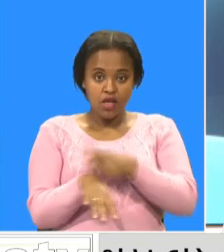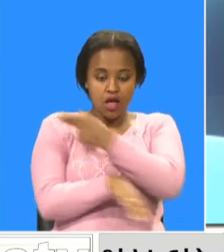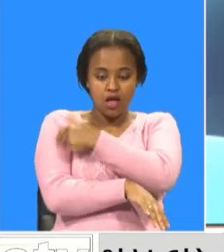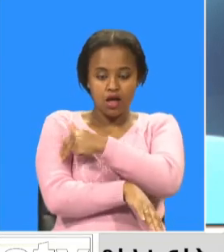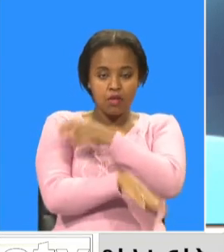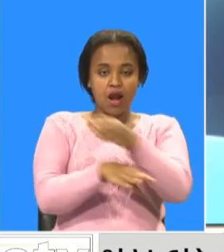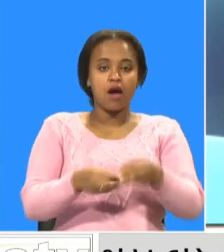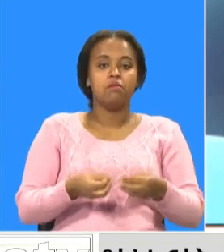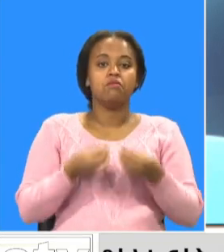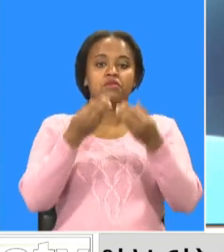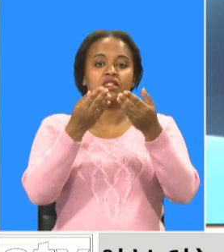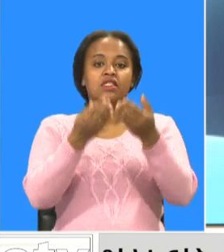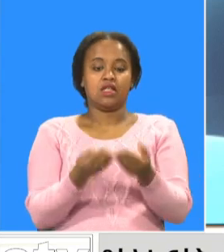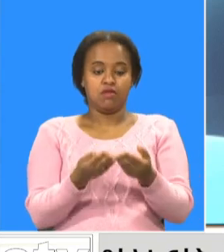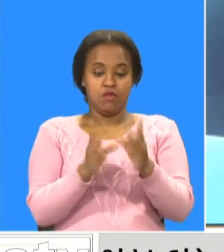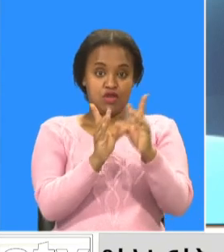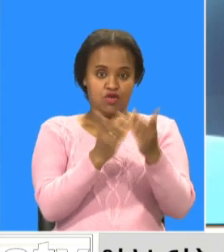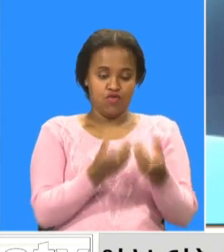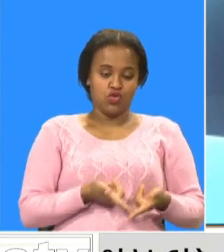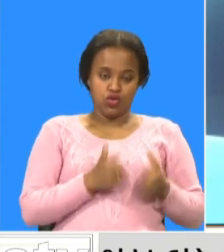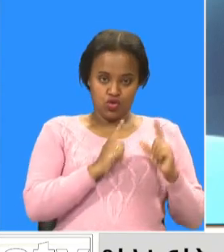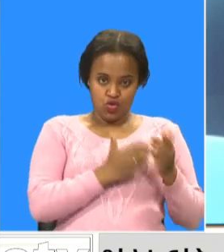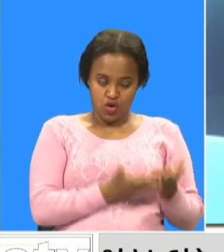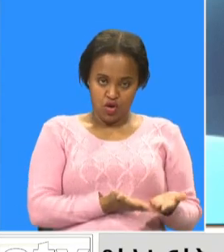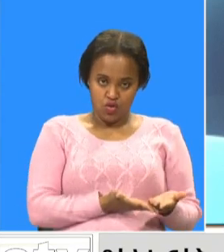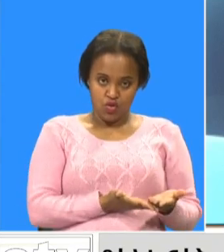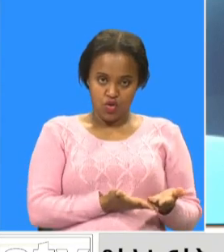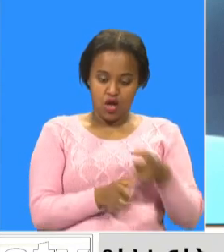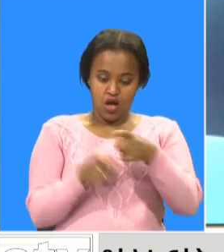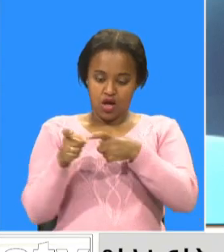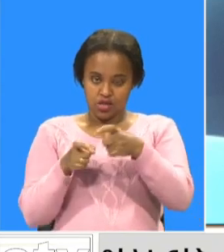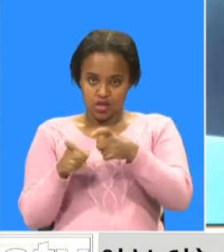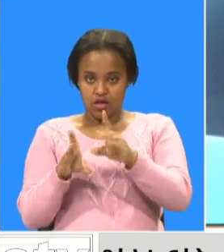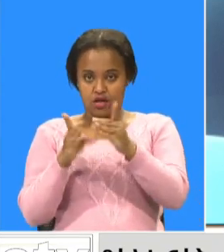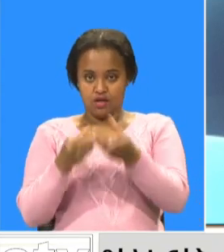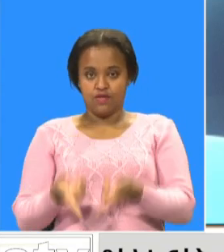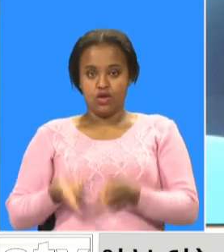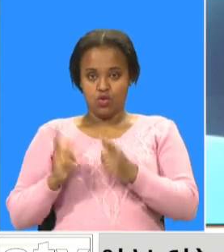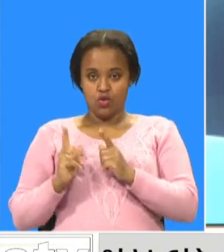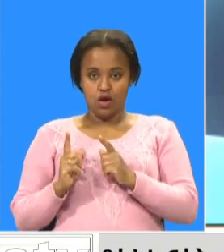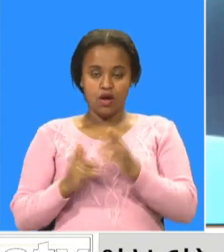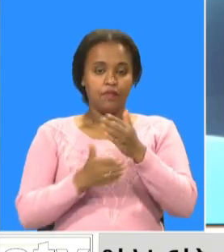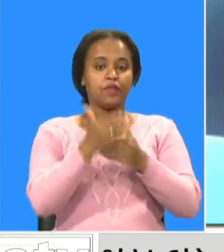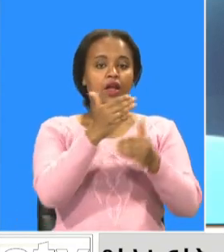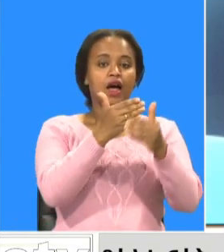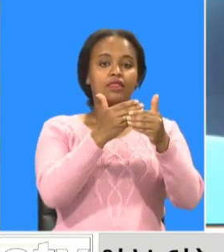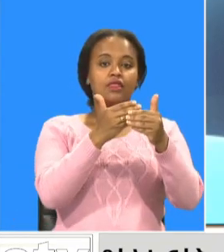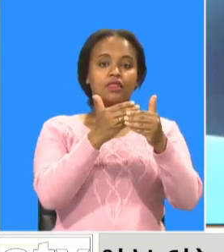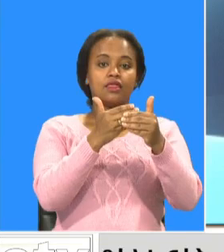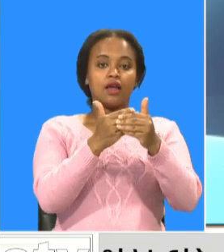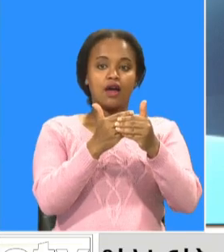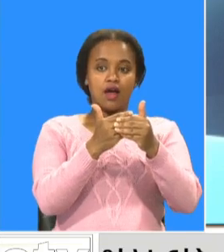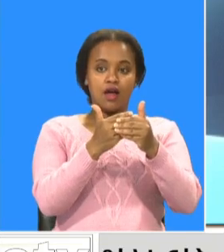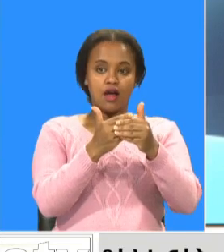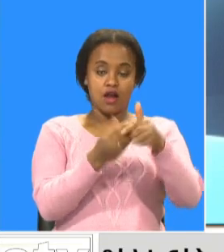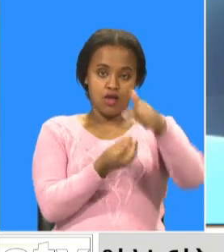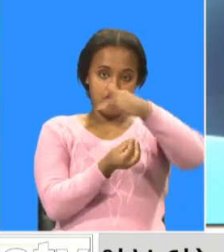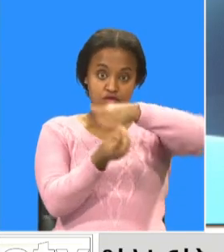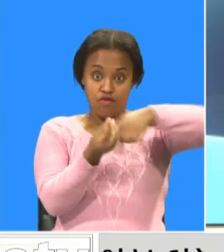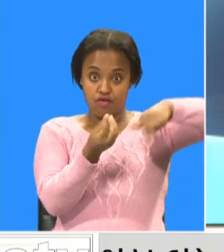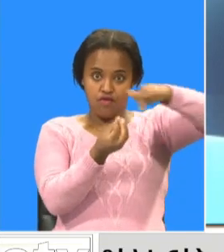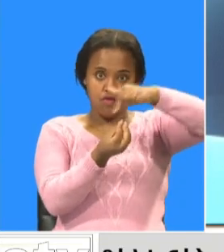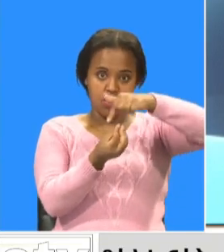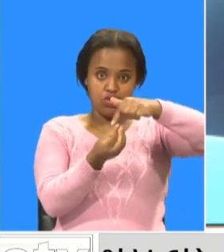የህክምና የምንሰጥበት ክፍሎች ይኖራሉ፣ የአስተዳደር ክፍሎች ይኖራሉ፣ አጠቃላይ የኢንቫይሮንመንት ግቢው